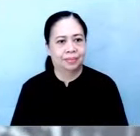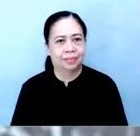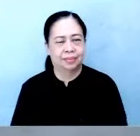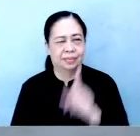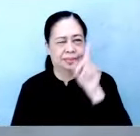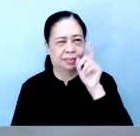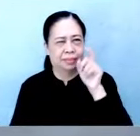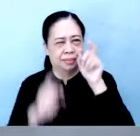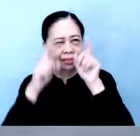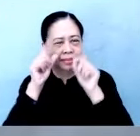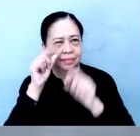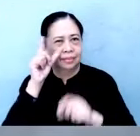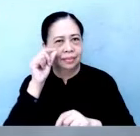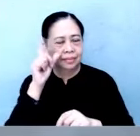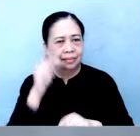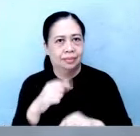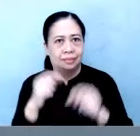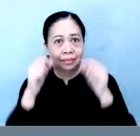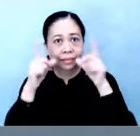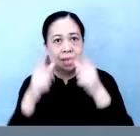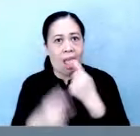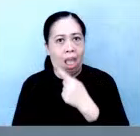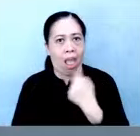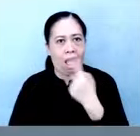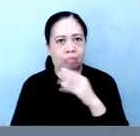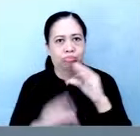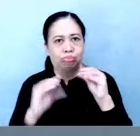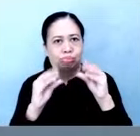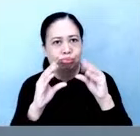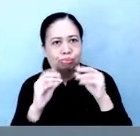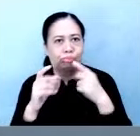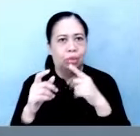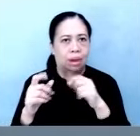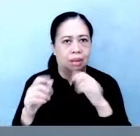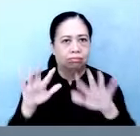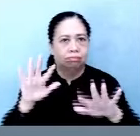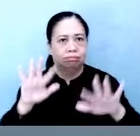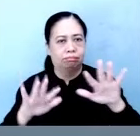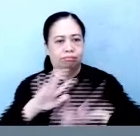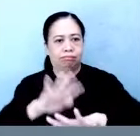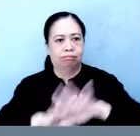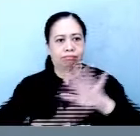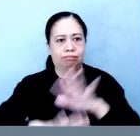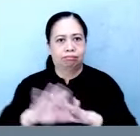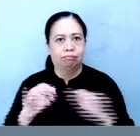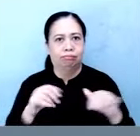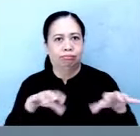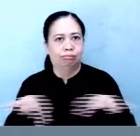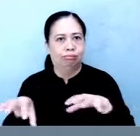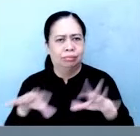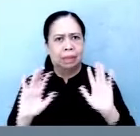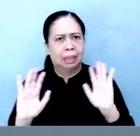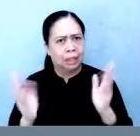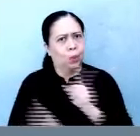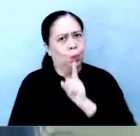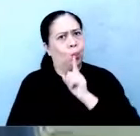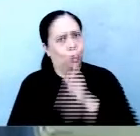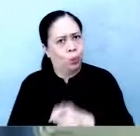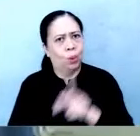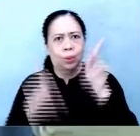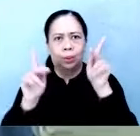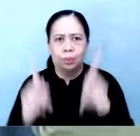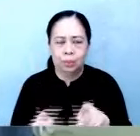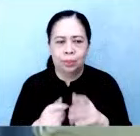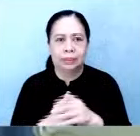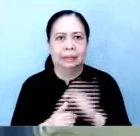Kumukurap-kurap, bumubuka ang bibig, gumagalaw ang mga kamay at katawan na tila tunay na mga tao.